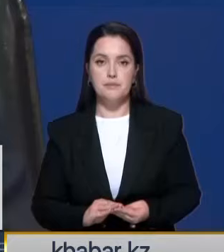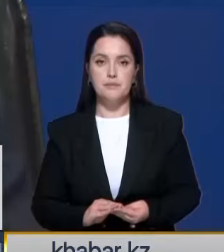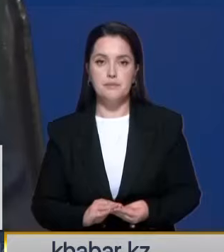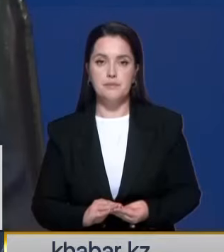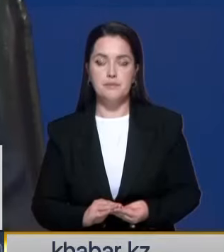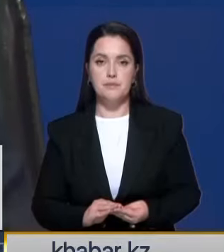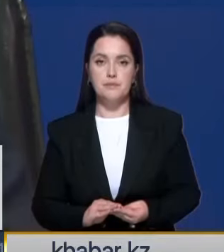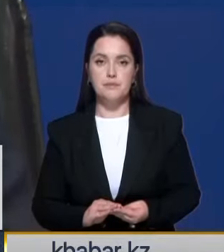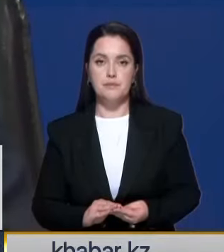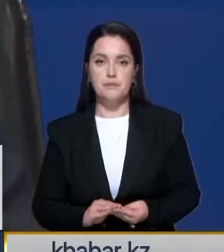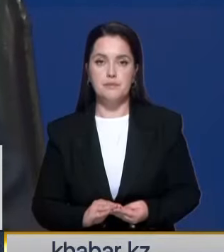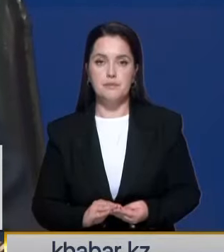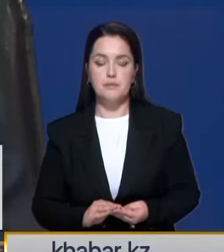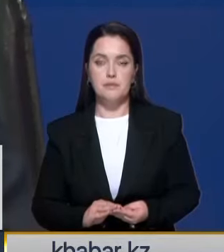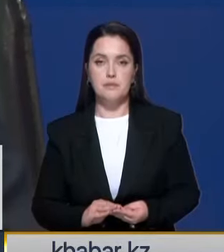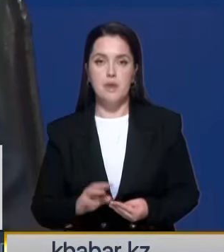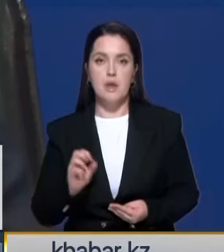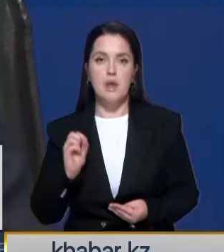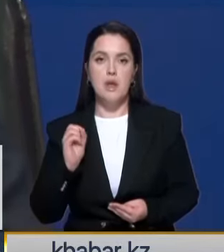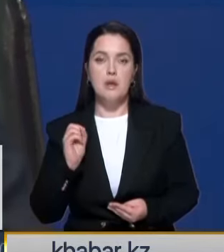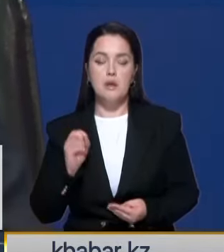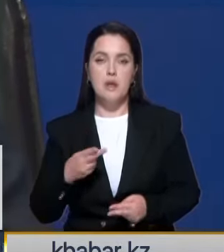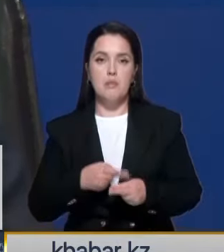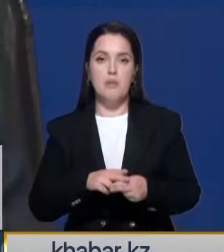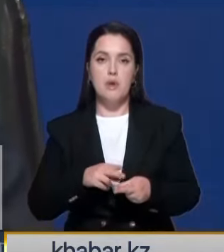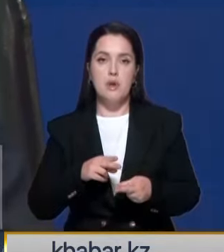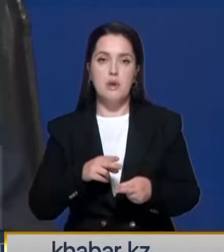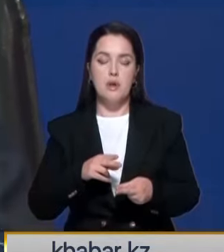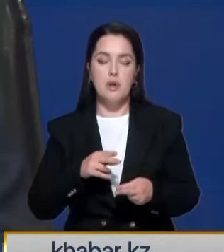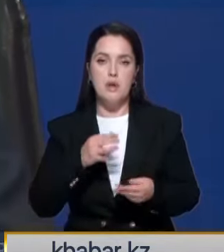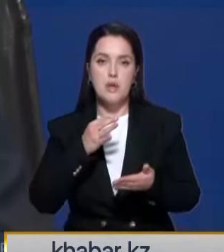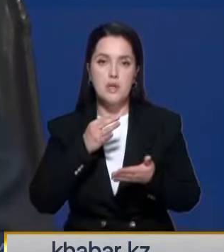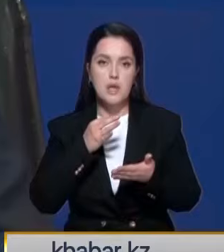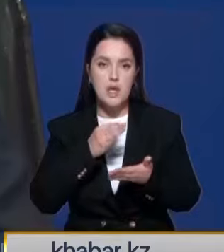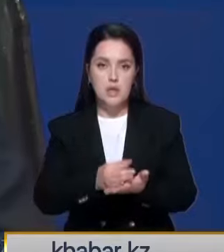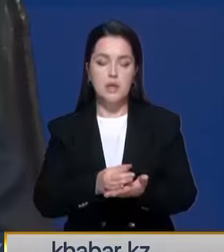чтобы как реагировать и какие меры превентивно принимать, чтобы